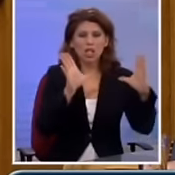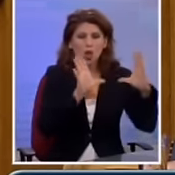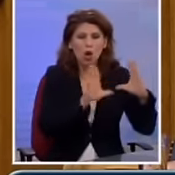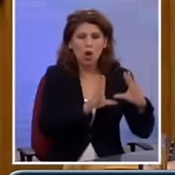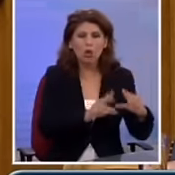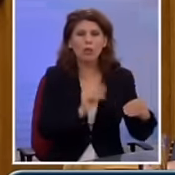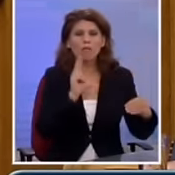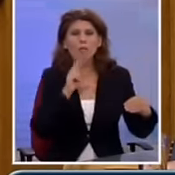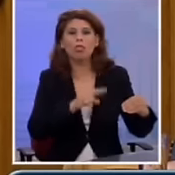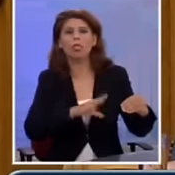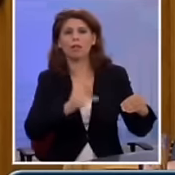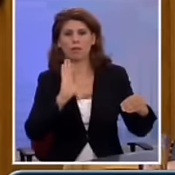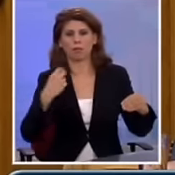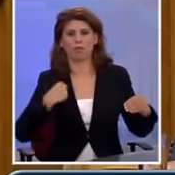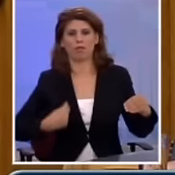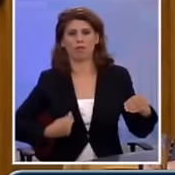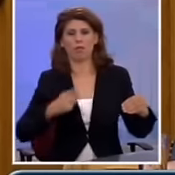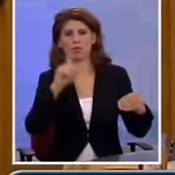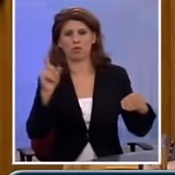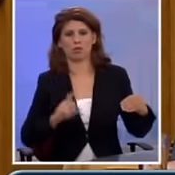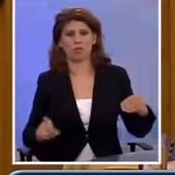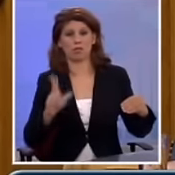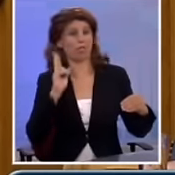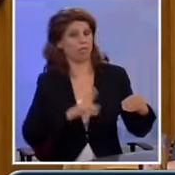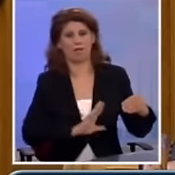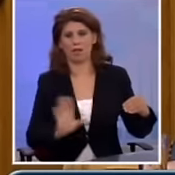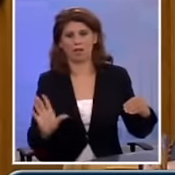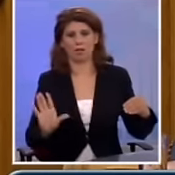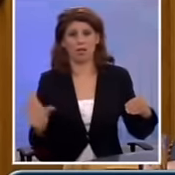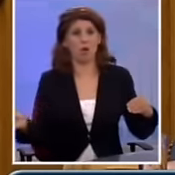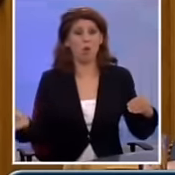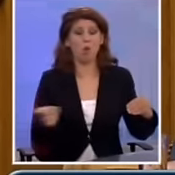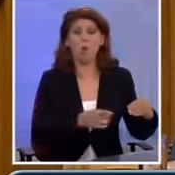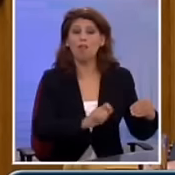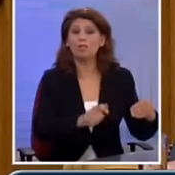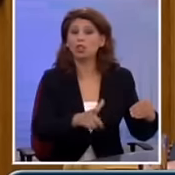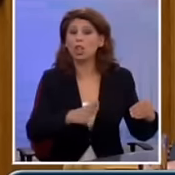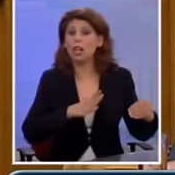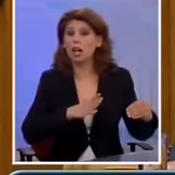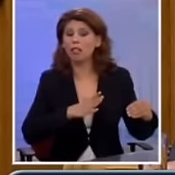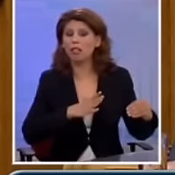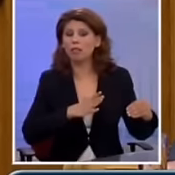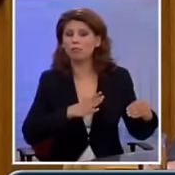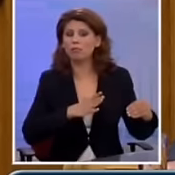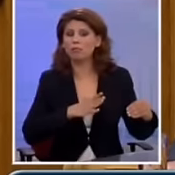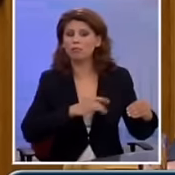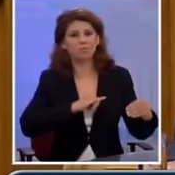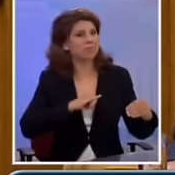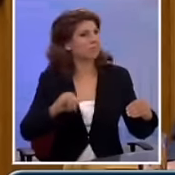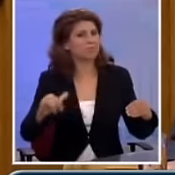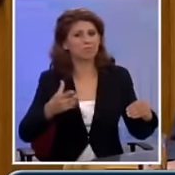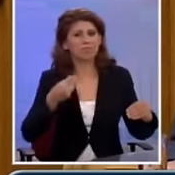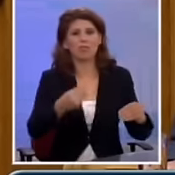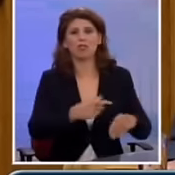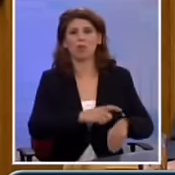την αθέατη πλευρά της δημόσιας ζωής μας. Όλοι αυτοί, στους οποίους ποτέ δεν δόθηκε